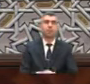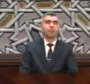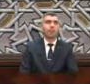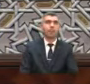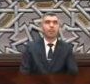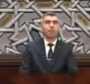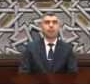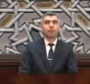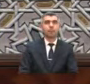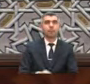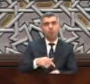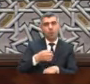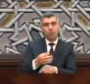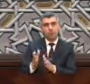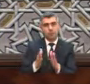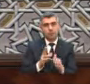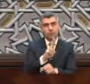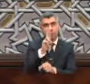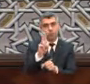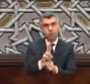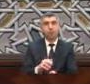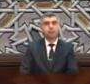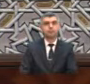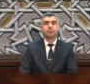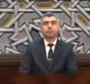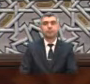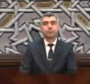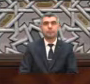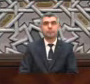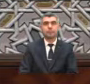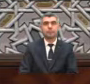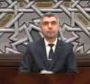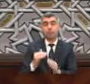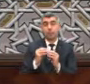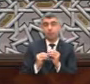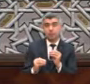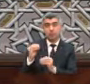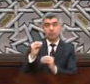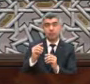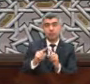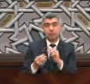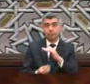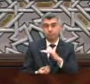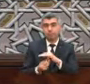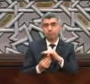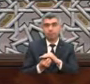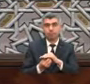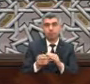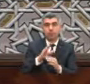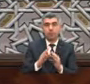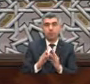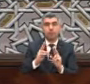الوزير المحترم، انتهى الوقت. نمر إلى السؤال الموالي، وهو السؤال عن ارتفاع ظاهرة الابتزاز عن طريق